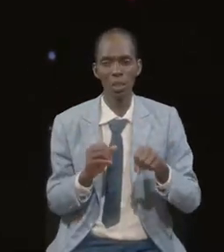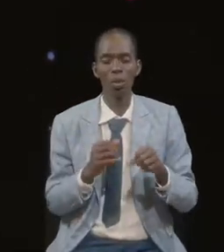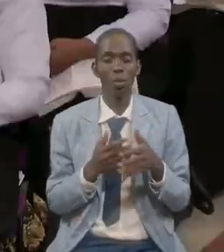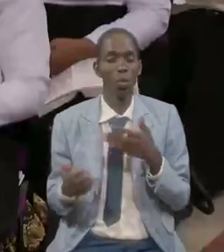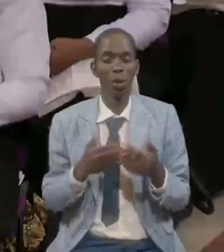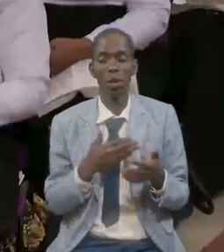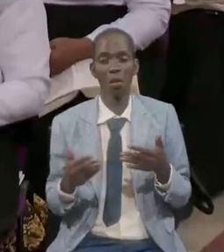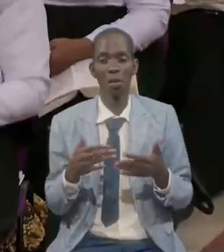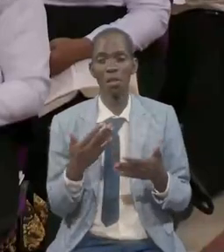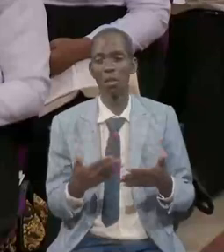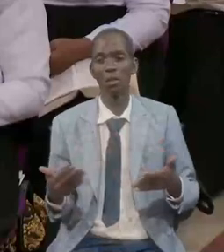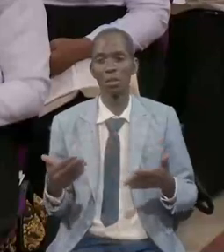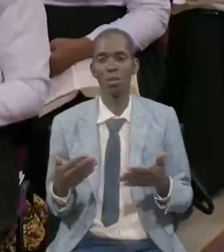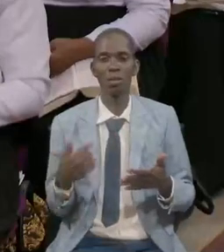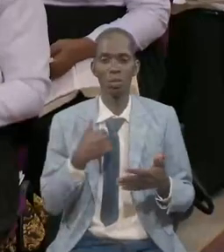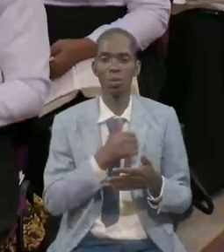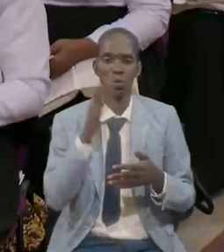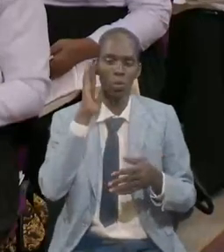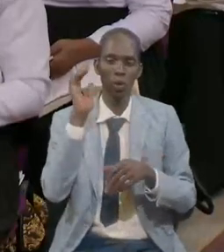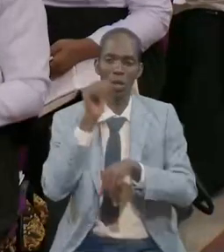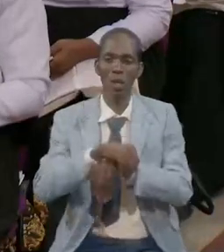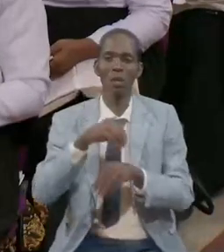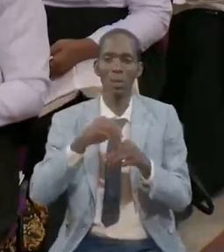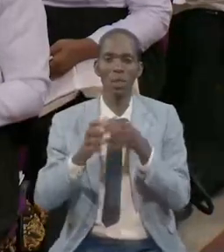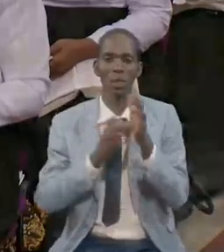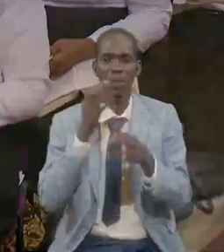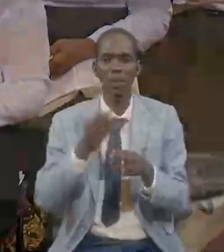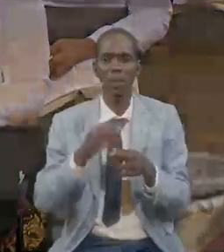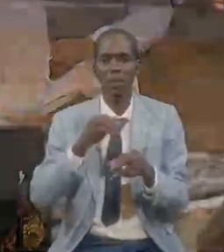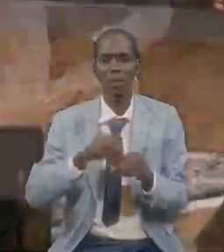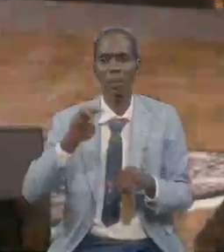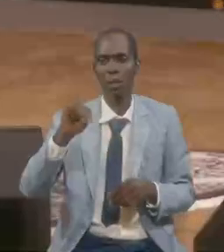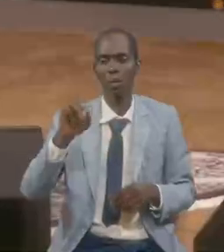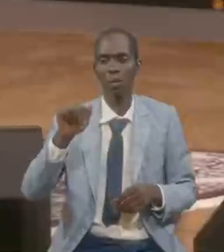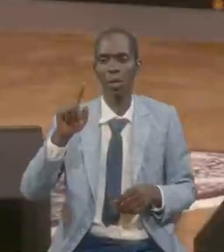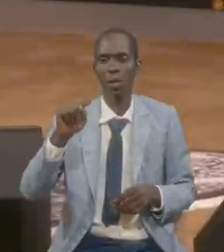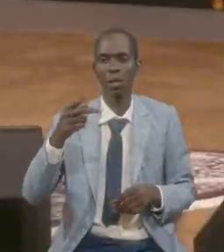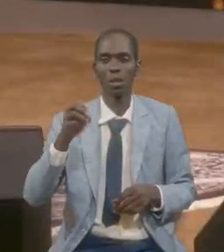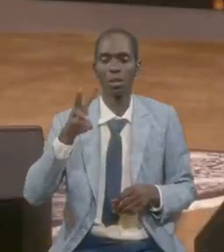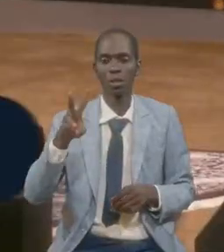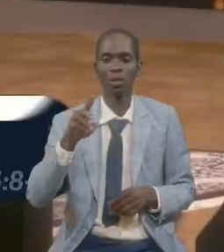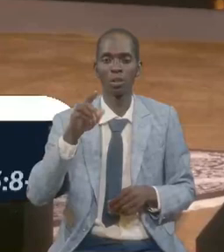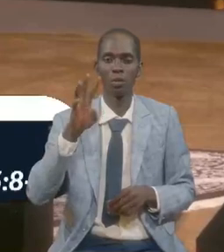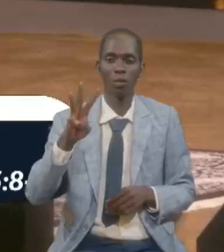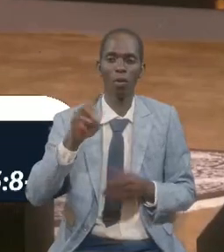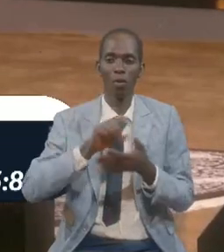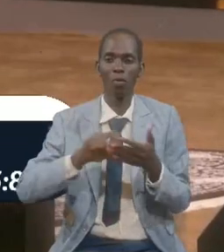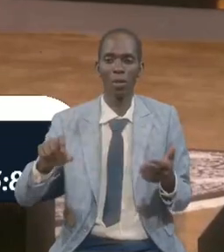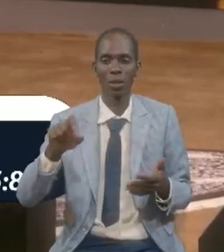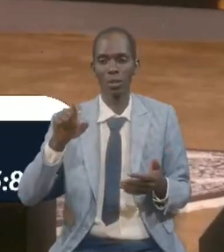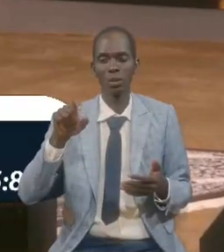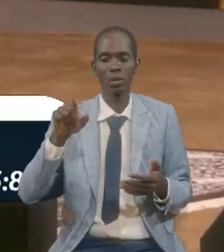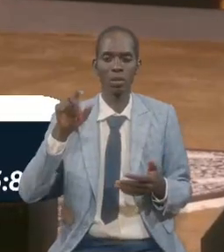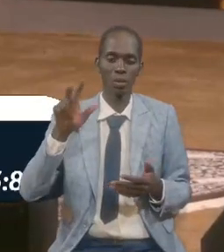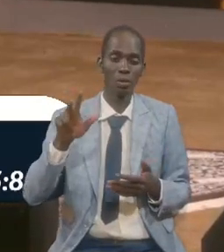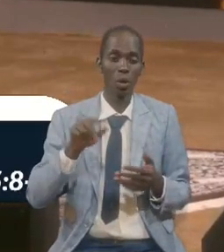allez vaincre. Nous allons à Matthieu chapitre 4, le